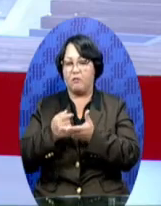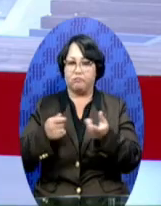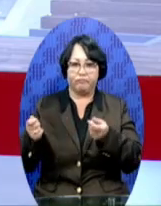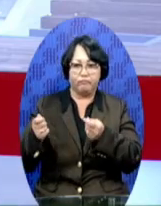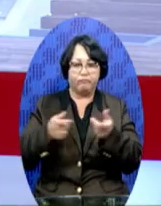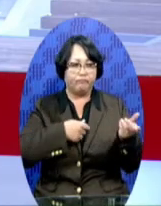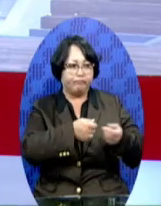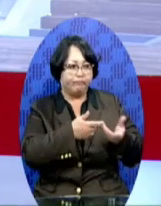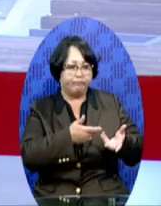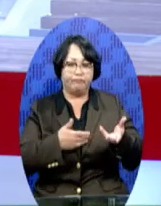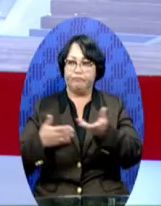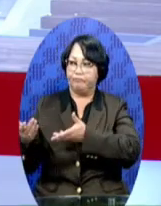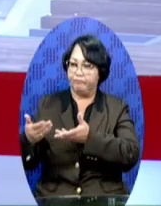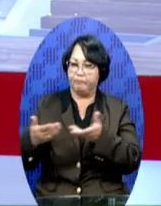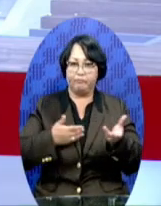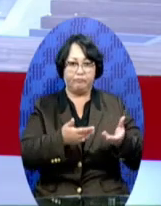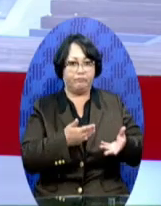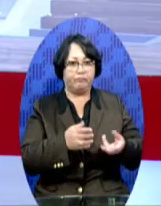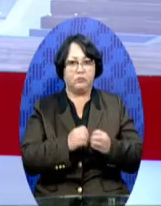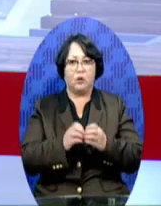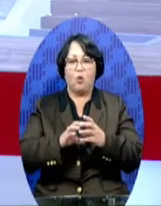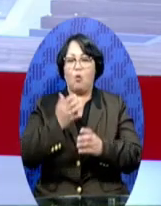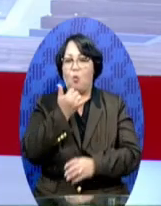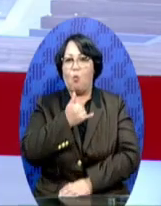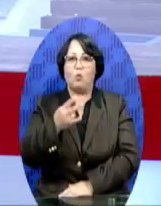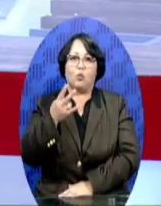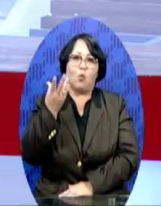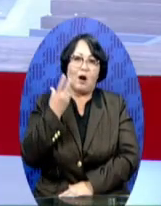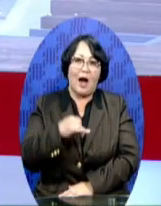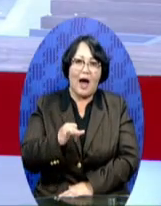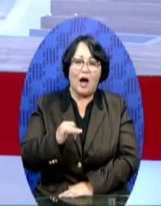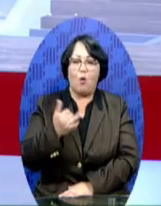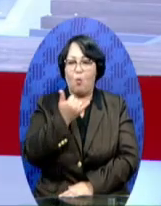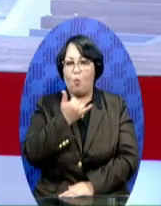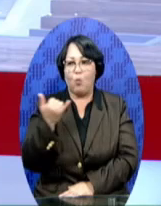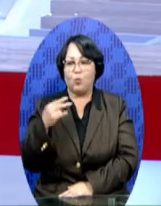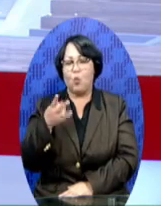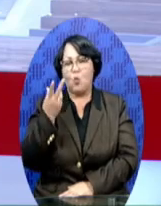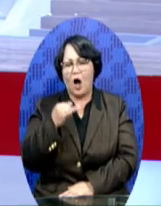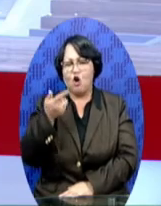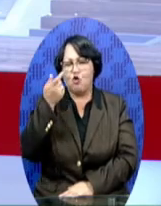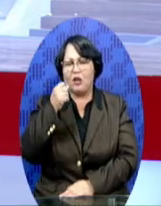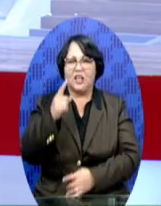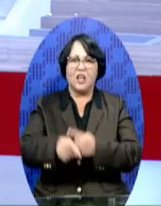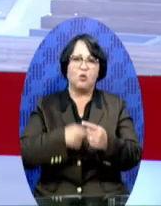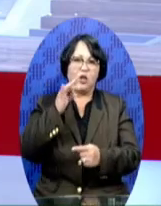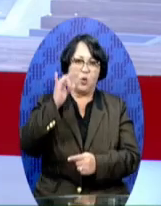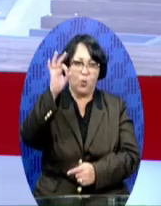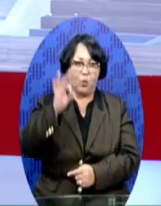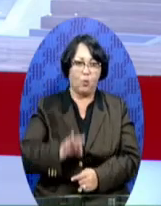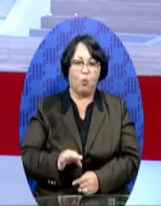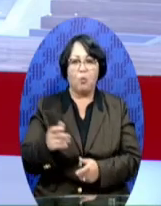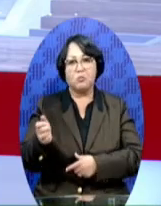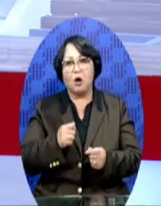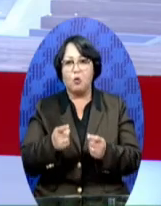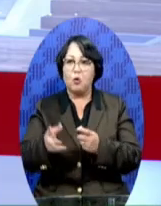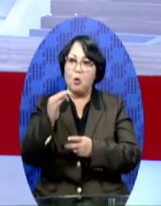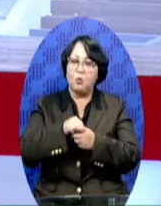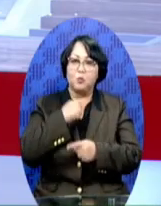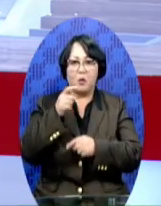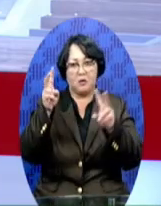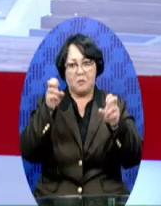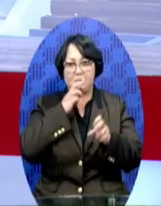байгаа. Гадаад худалдаанд дийлэнх хувийг нь уулуурхаан салбар бүрдүүлж байгаа. Худалдаа хөрөнгө оруулалтын нөхцөл байдлын тухай мэдээллийг студид